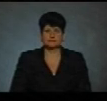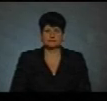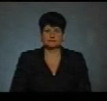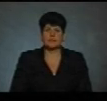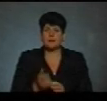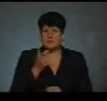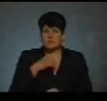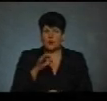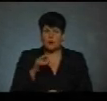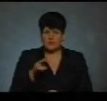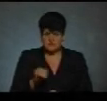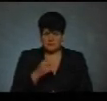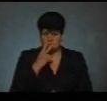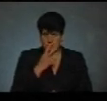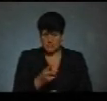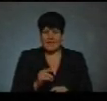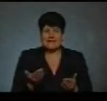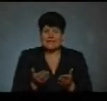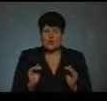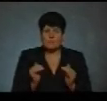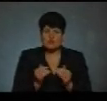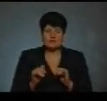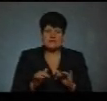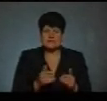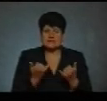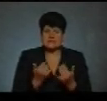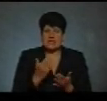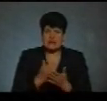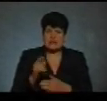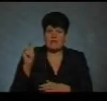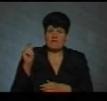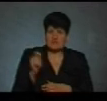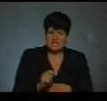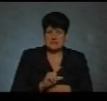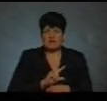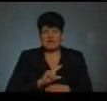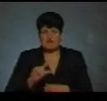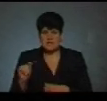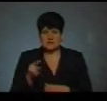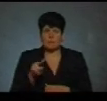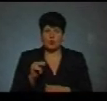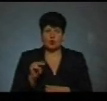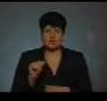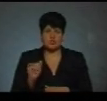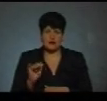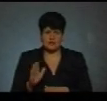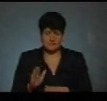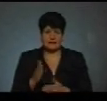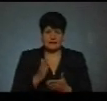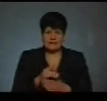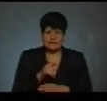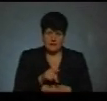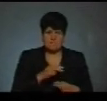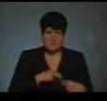Пане Олександре, ми подивилися, які обмежувальні заходи зараз діють на в'їзді та виїзді із Почаєва. Власне, чи є там також